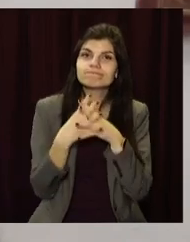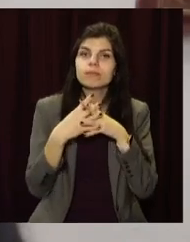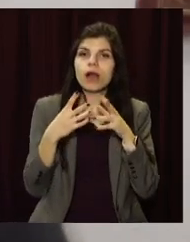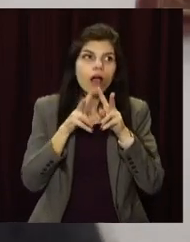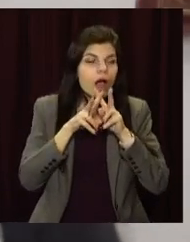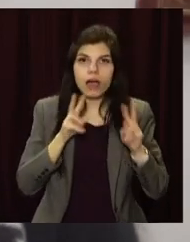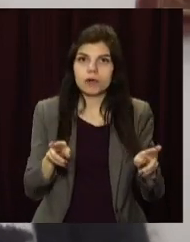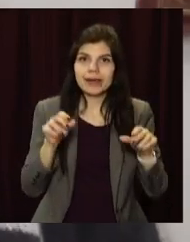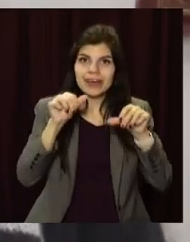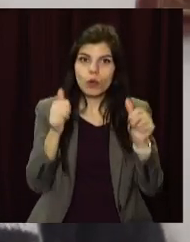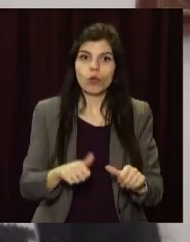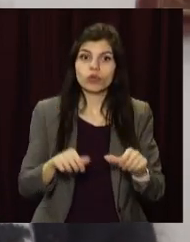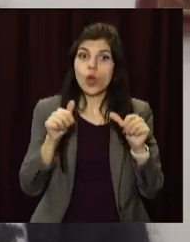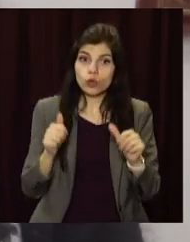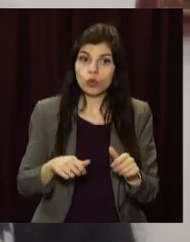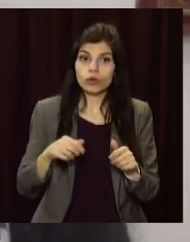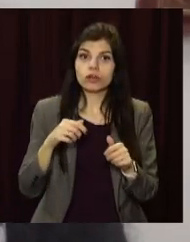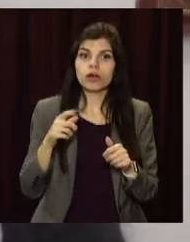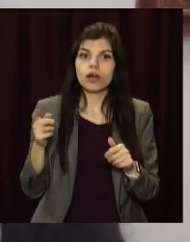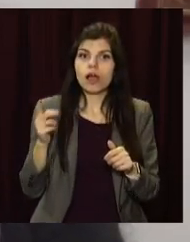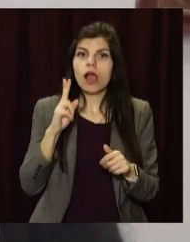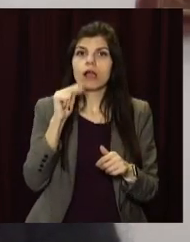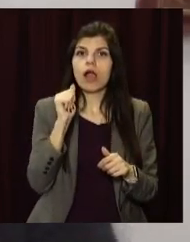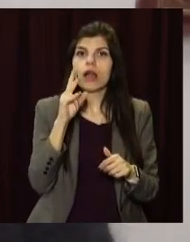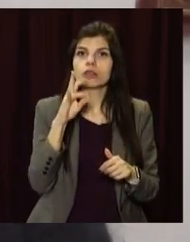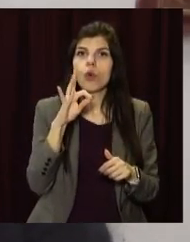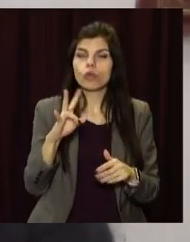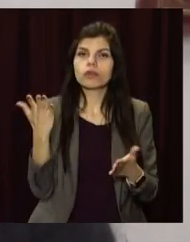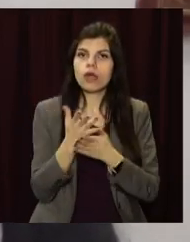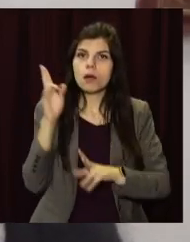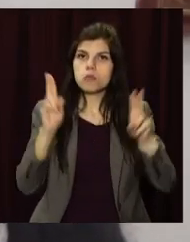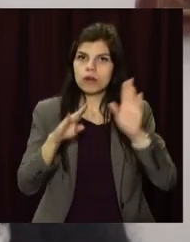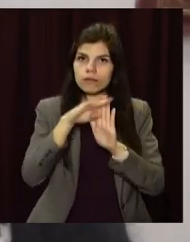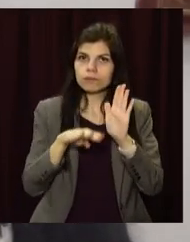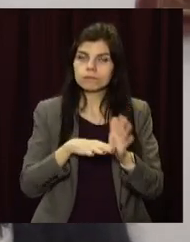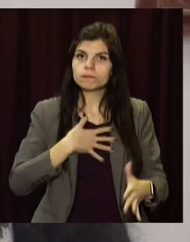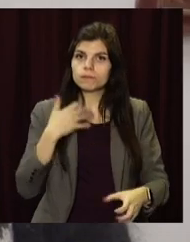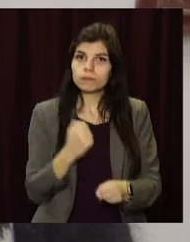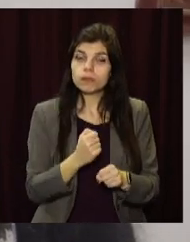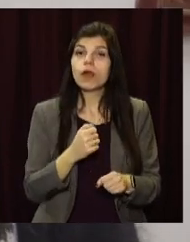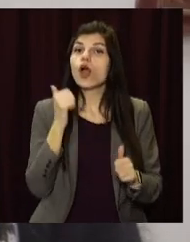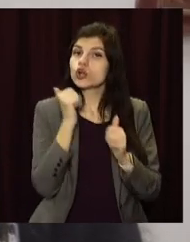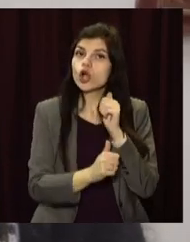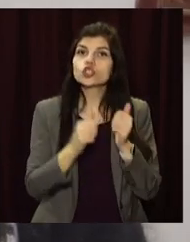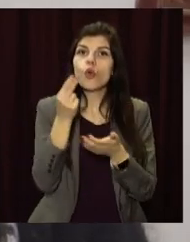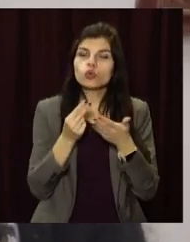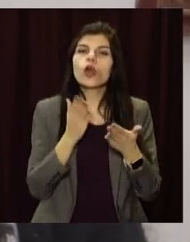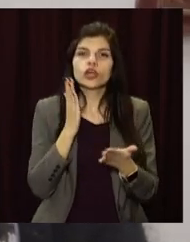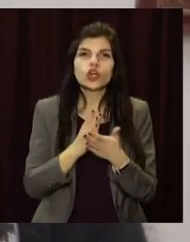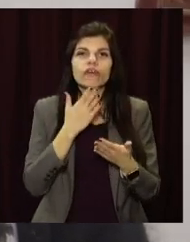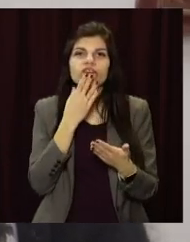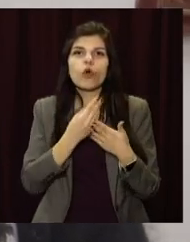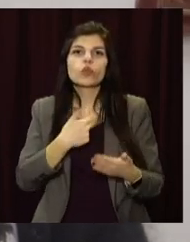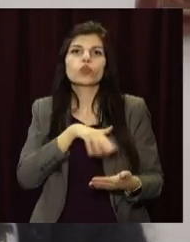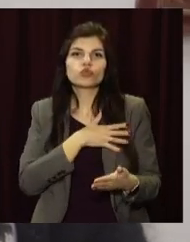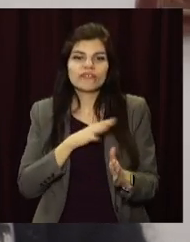як це робити. Вона засвоїла різноманітні техніки, наприклад, емаль,